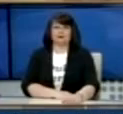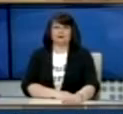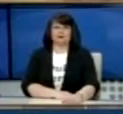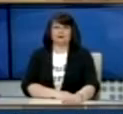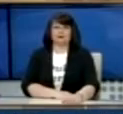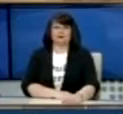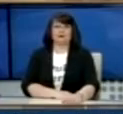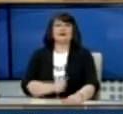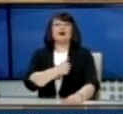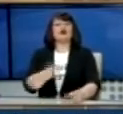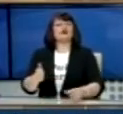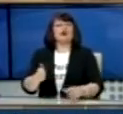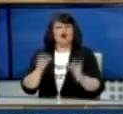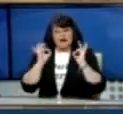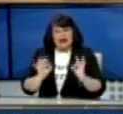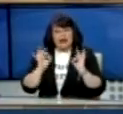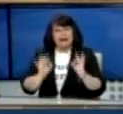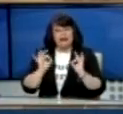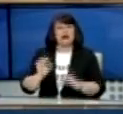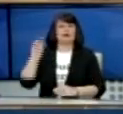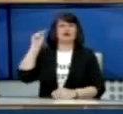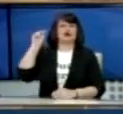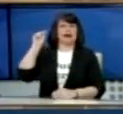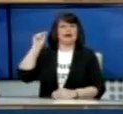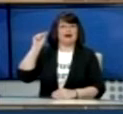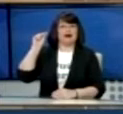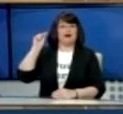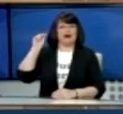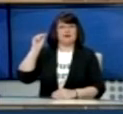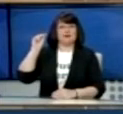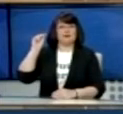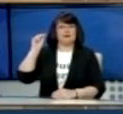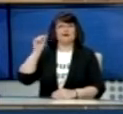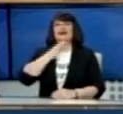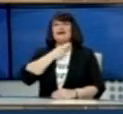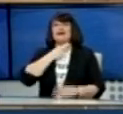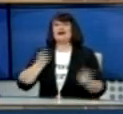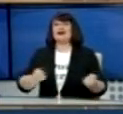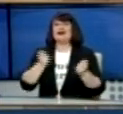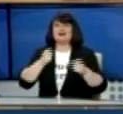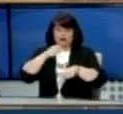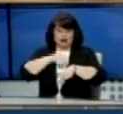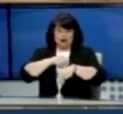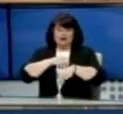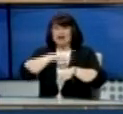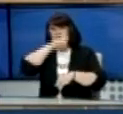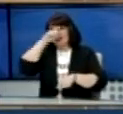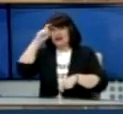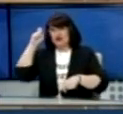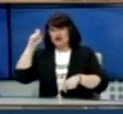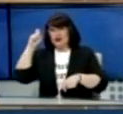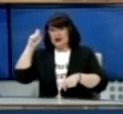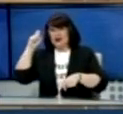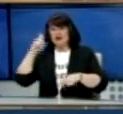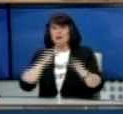τις εισηγήσεις και τις πολιτικές. Ξέρετε, καθ' όλη τη διάρκεια της πανδημίας δεν έχω κουραστεί να λέω ότι ακούμε τους